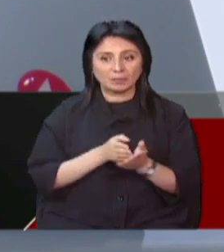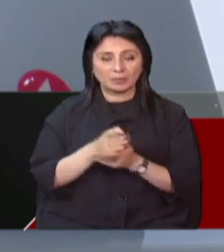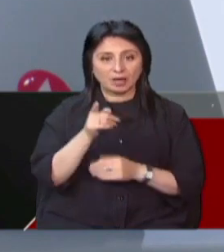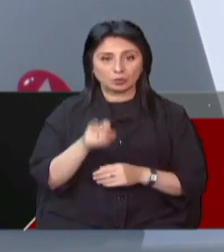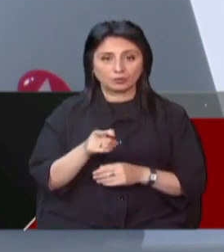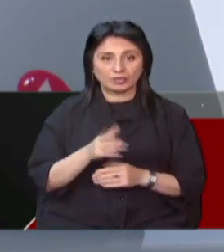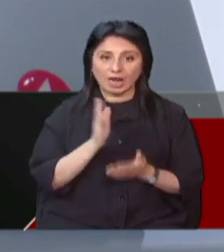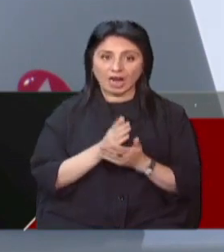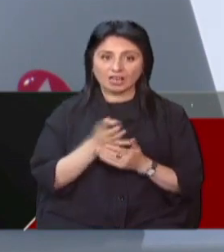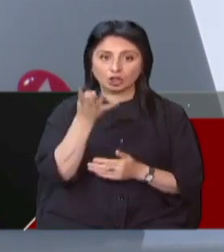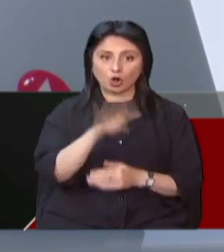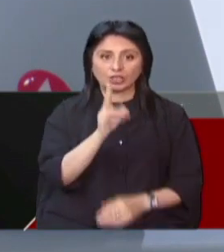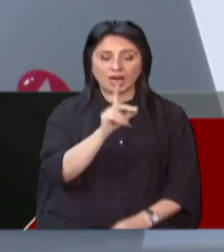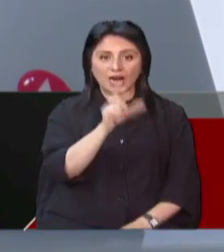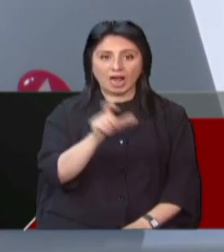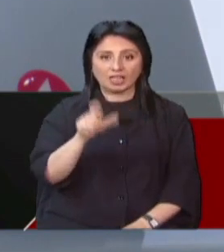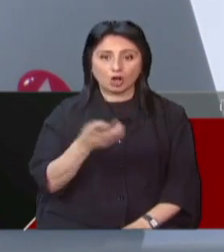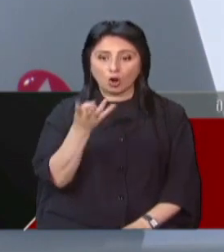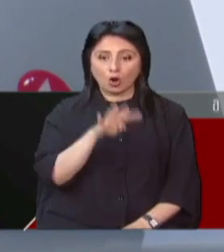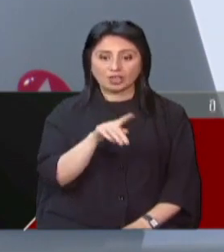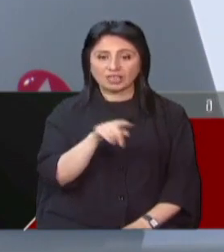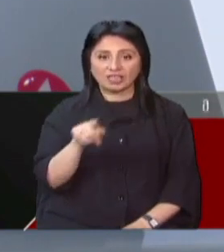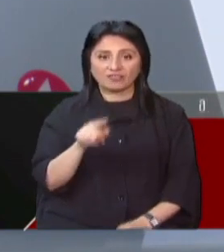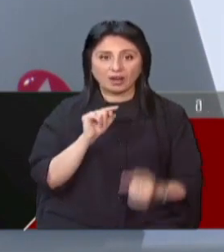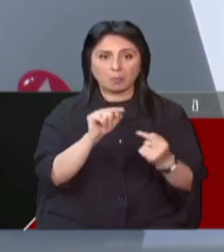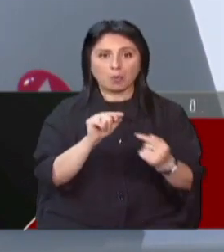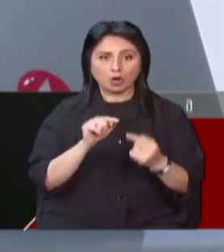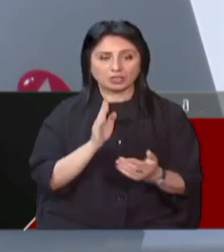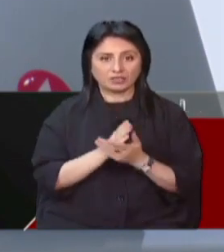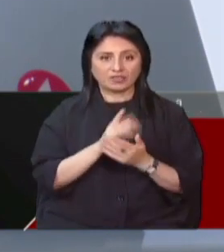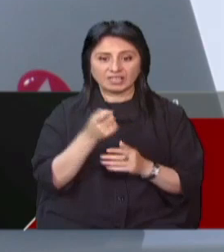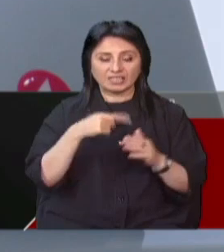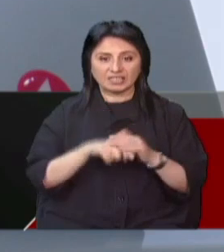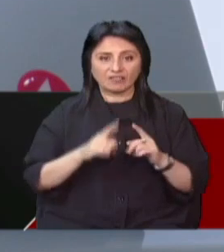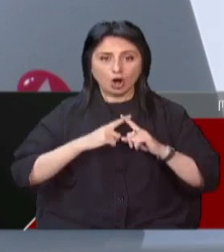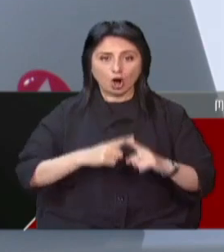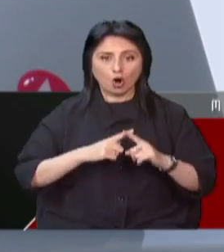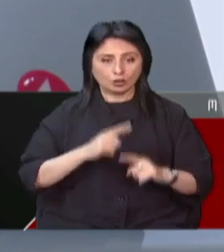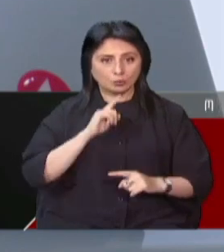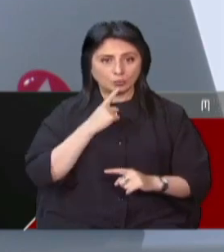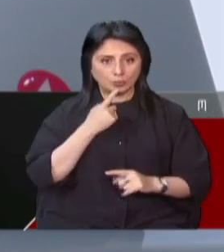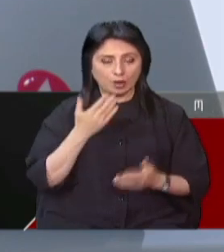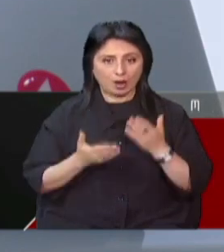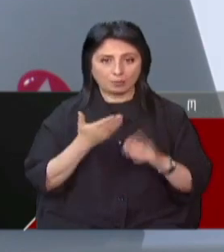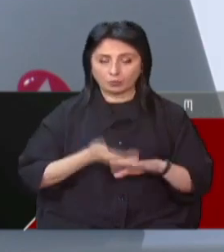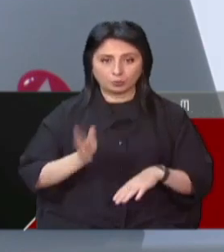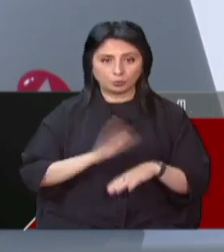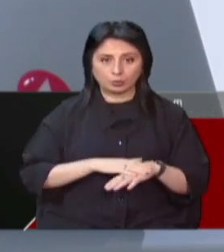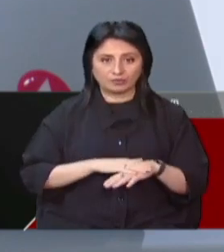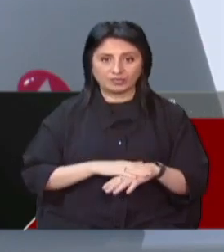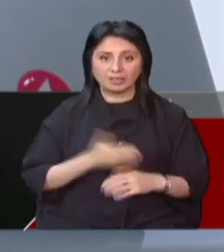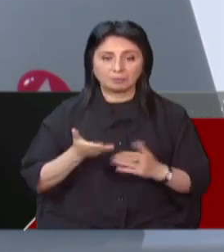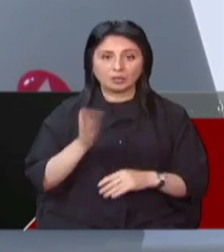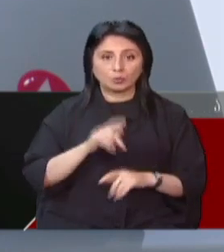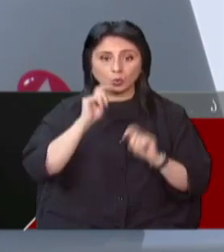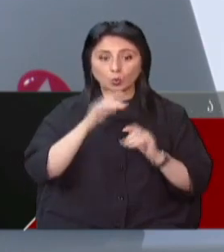მიმართული. Არსებობს 4 კანდიდატურა, თუმცა 4-ვე მათგანს მოწინააღმდეგეები ჰყავს, რის გამოც კონსენსუსის მიღწევა დიდი ალბათობით გართულდება.